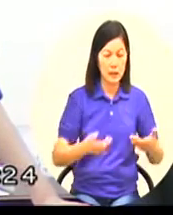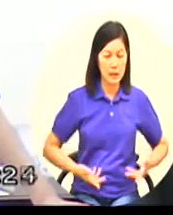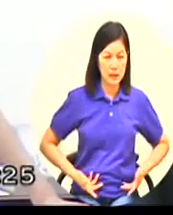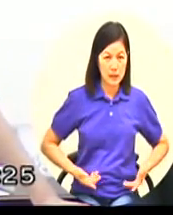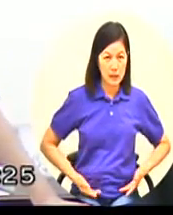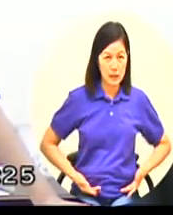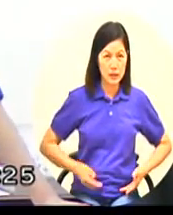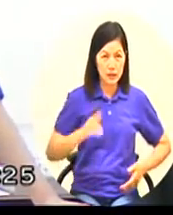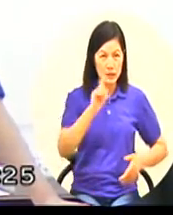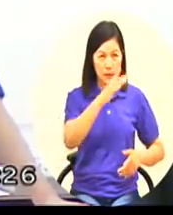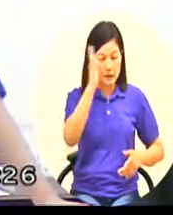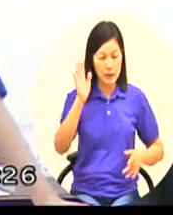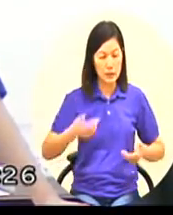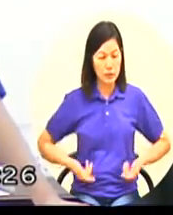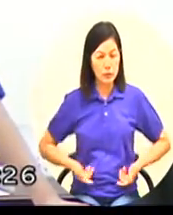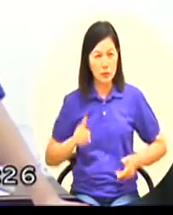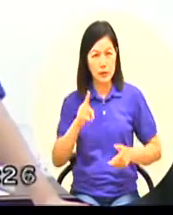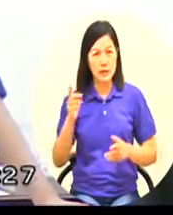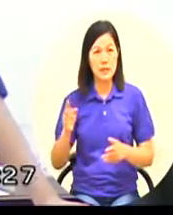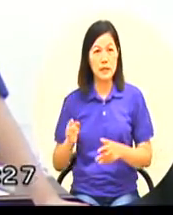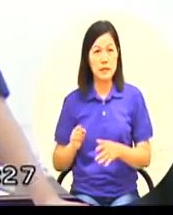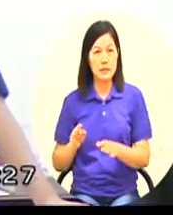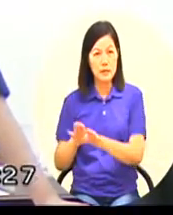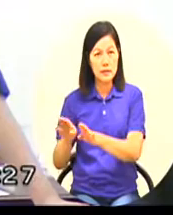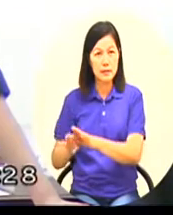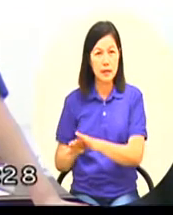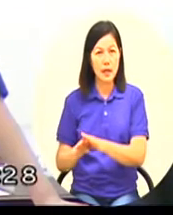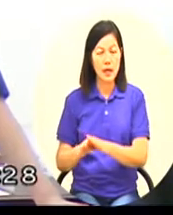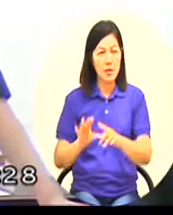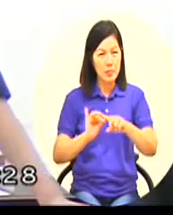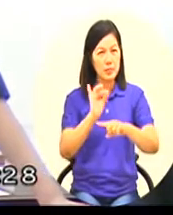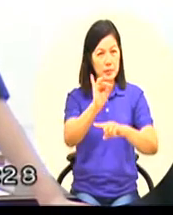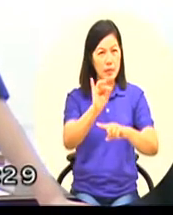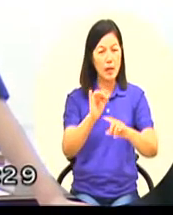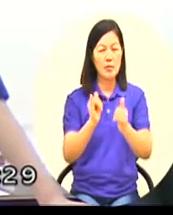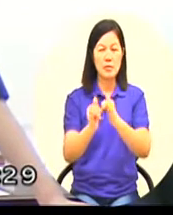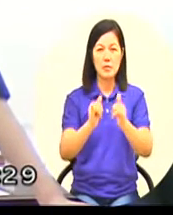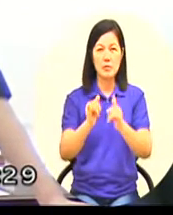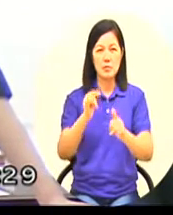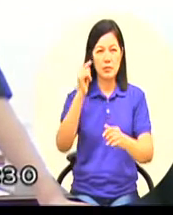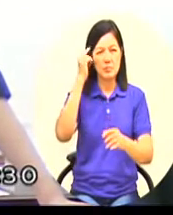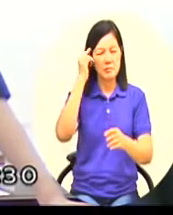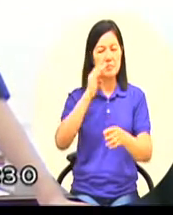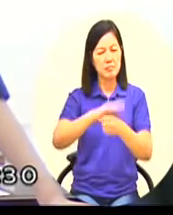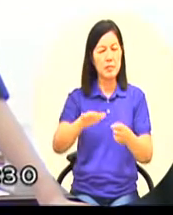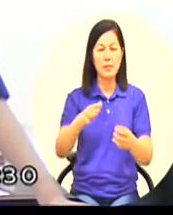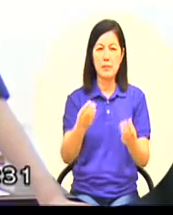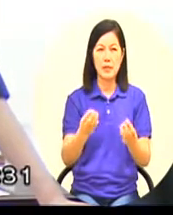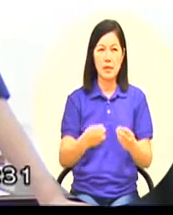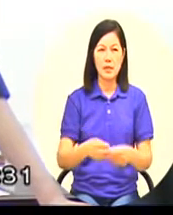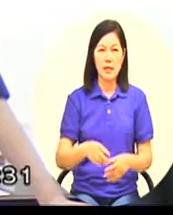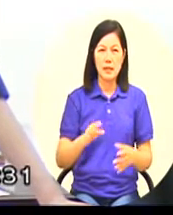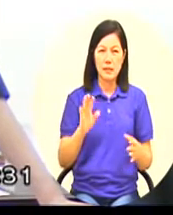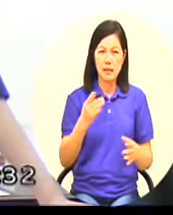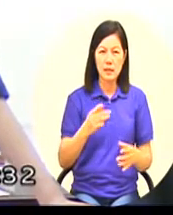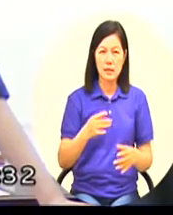扬，尽管不是100%的人满意，但是为什么会变成一例一休？